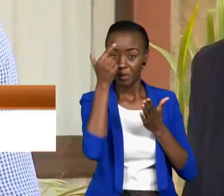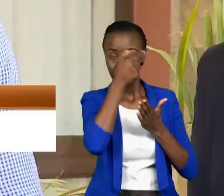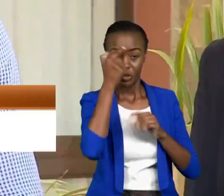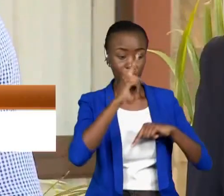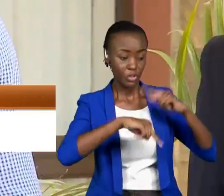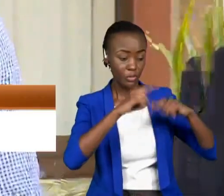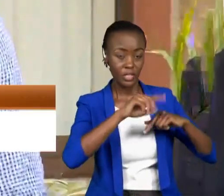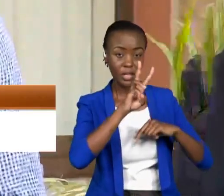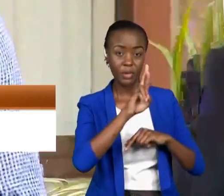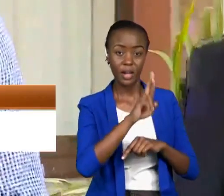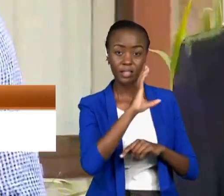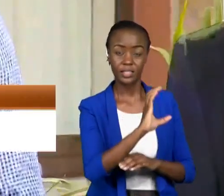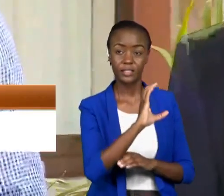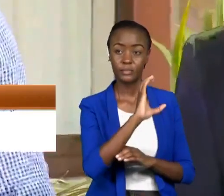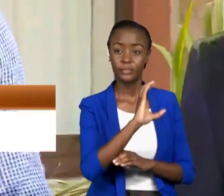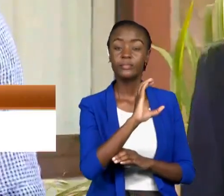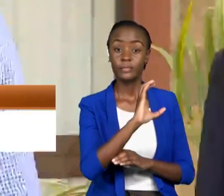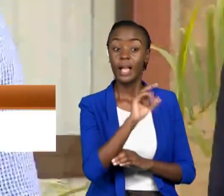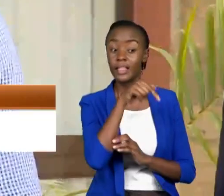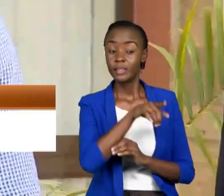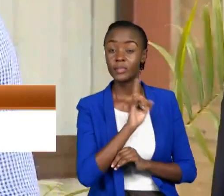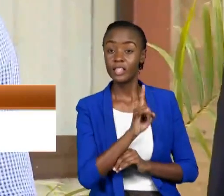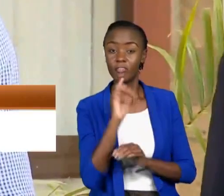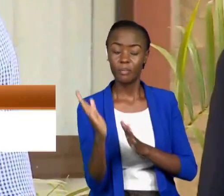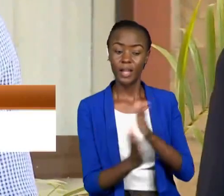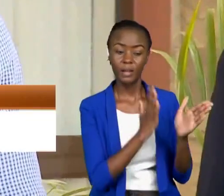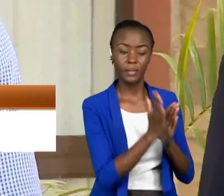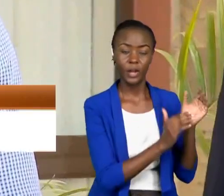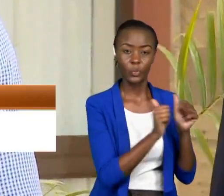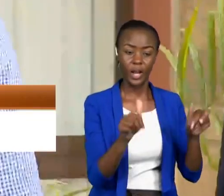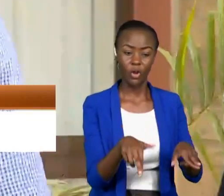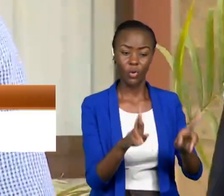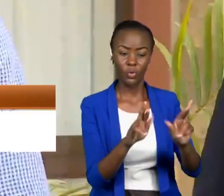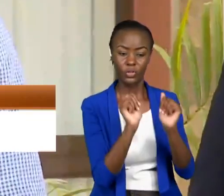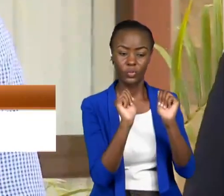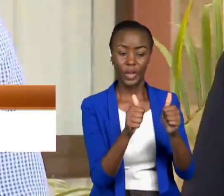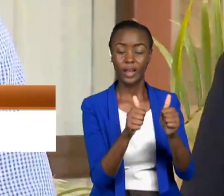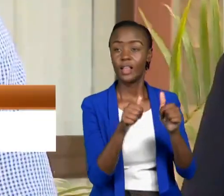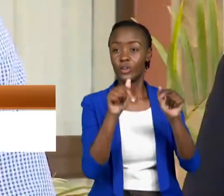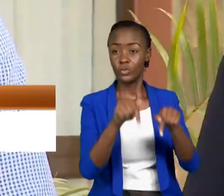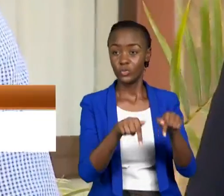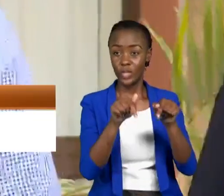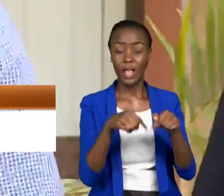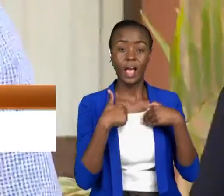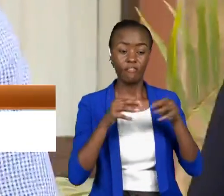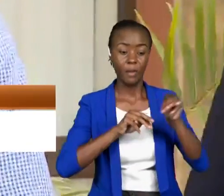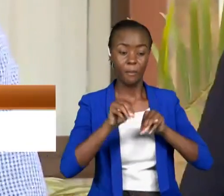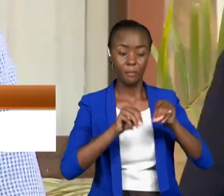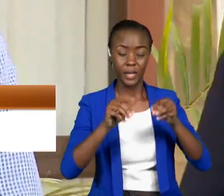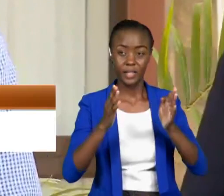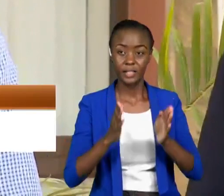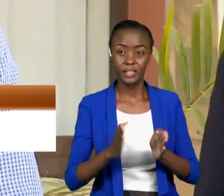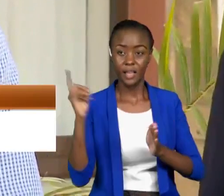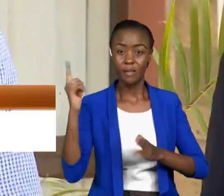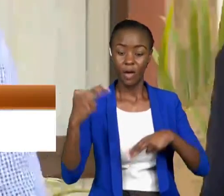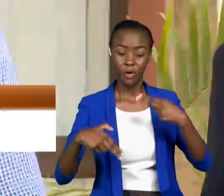ya magari ya maarufu WRC waliweza kutayarisha barabara. Na hivi basi leo niko na meneja mmoja wa hoteli ya Batch